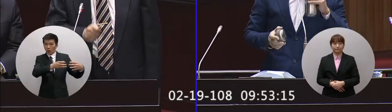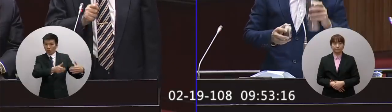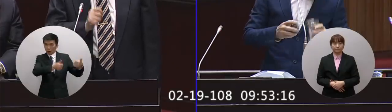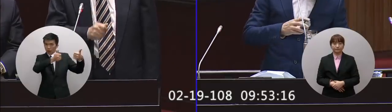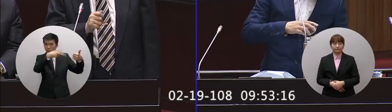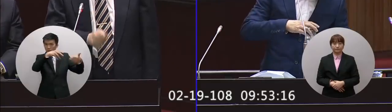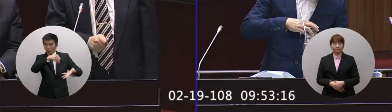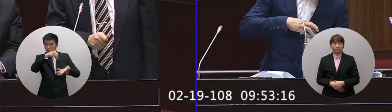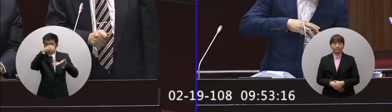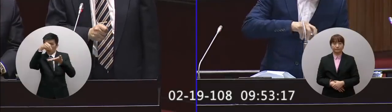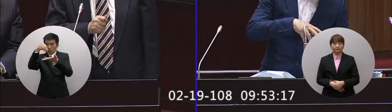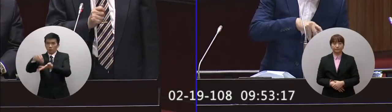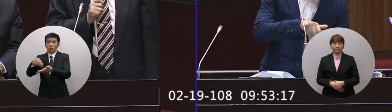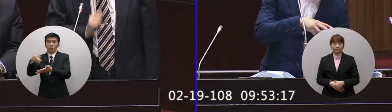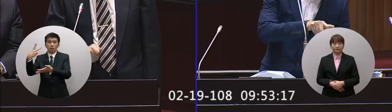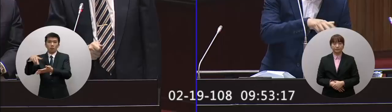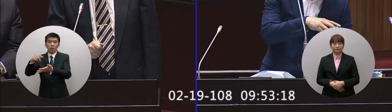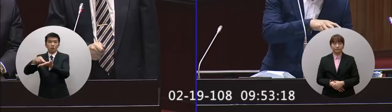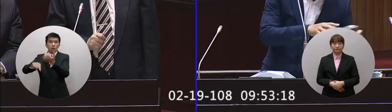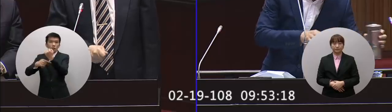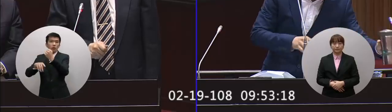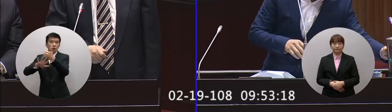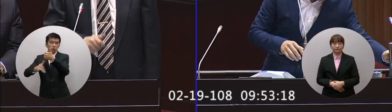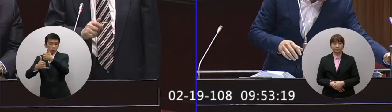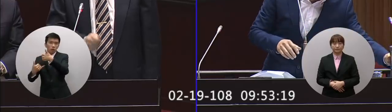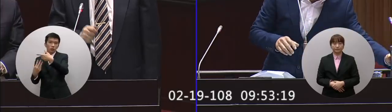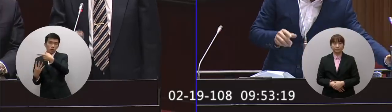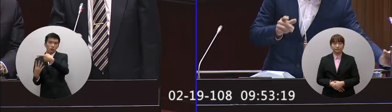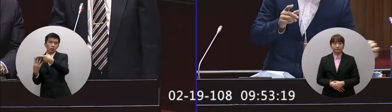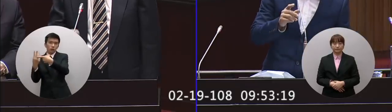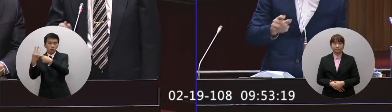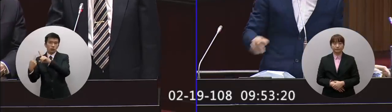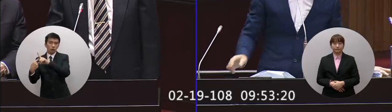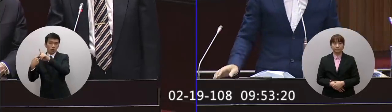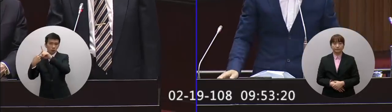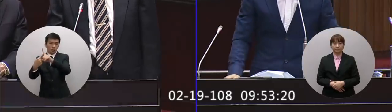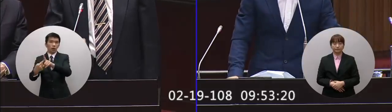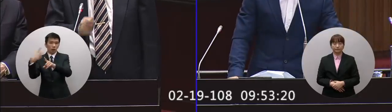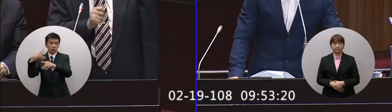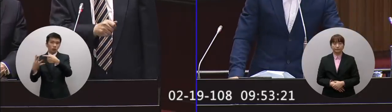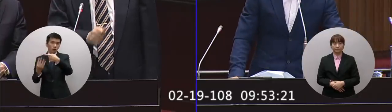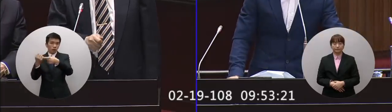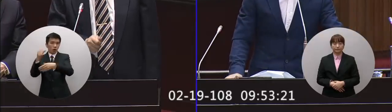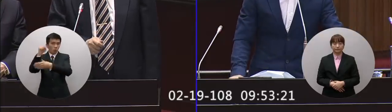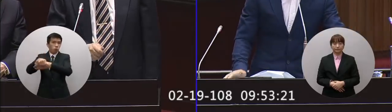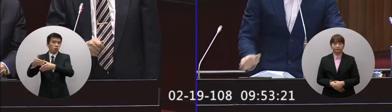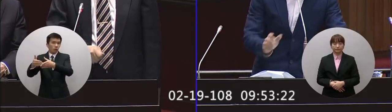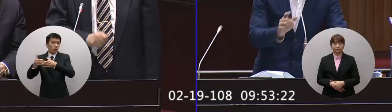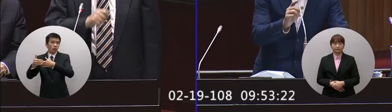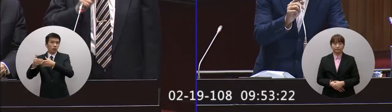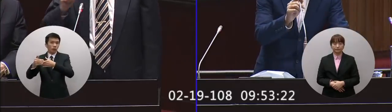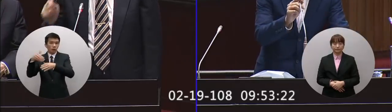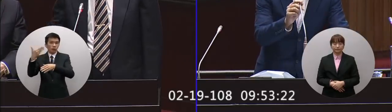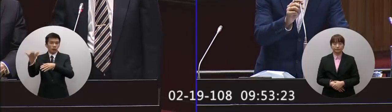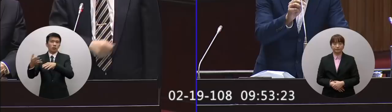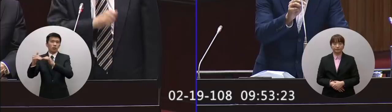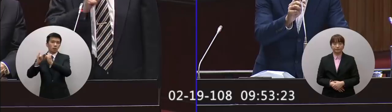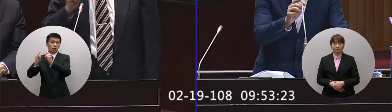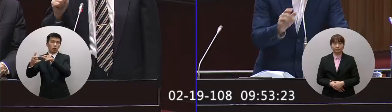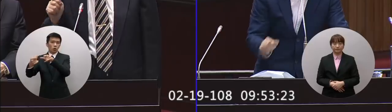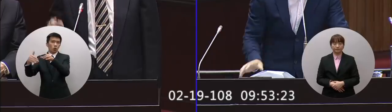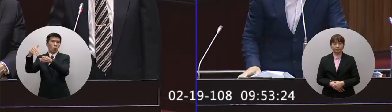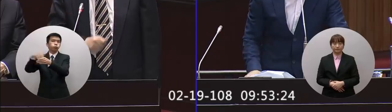席，四分之三的委员同意之后，要交付公民投票，也是委员刚刚所提到的全